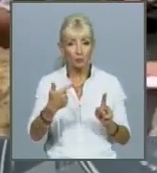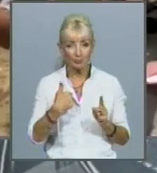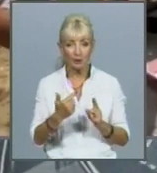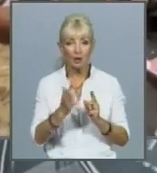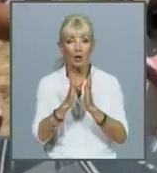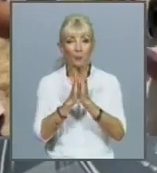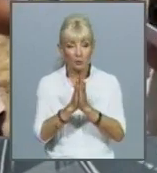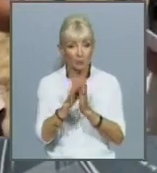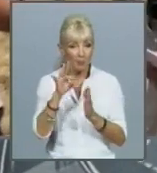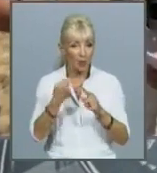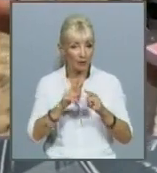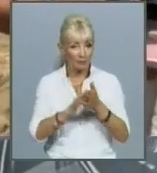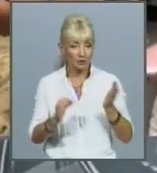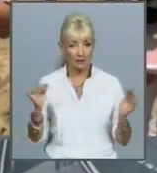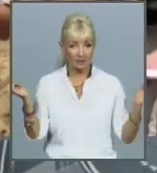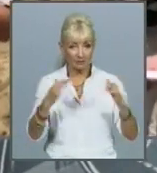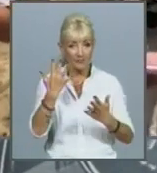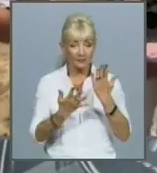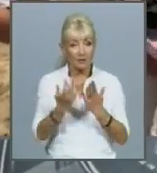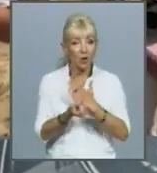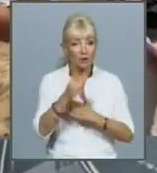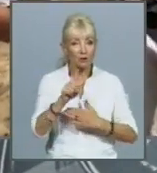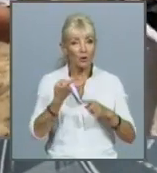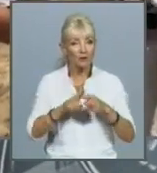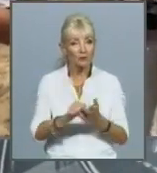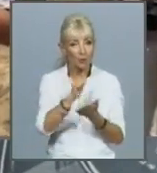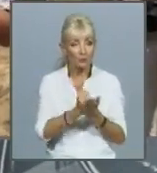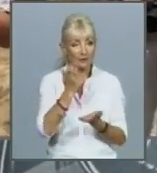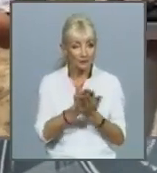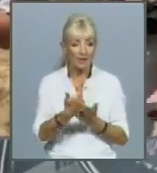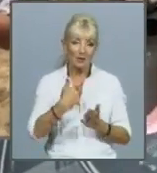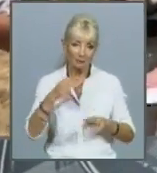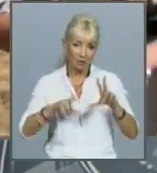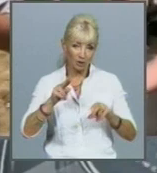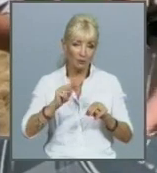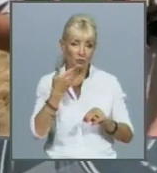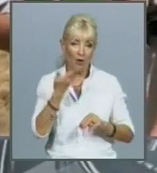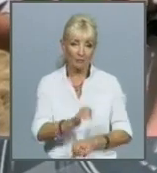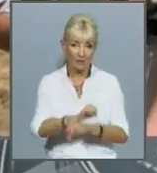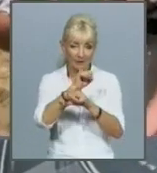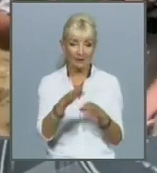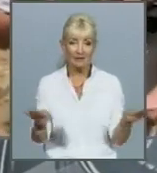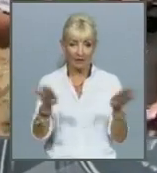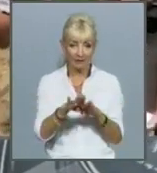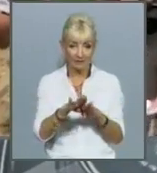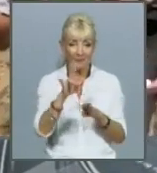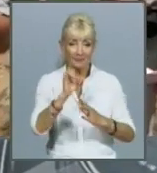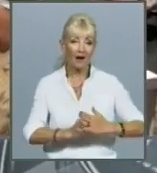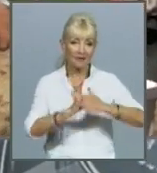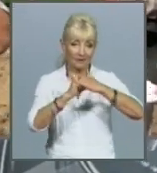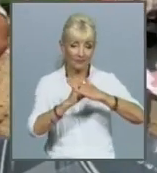по этому поводу и собрались. Если мы окажется, что они есть, то мы будем считать, что митинг закрытый и оснований